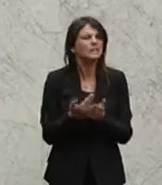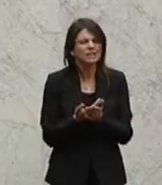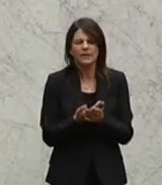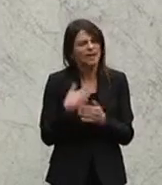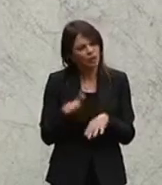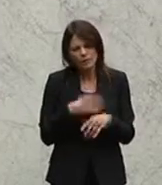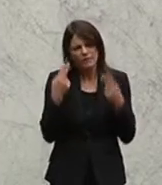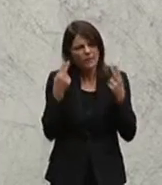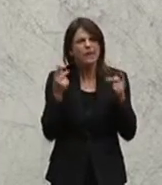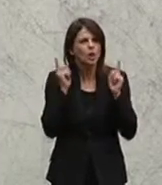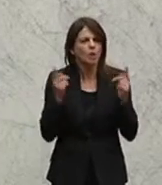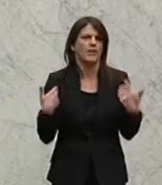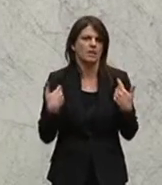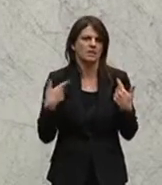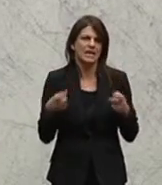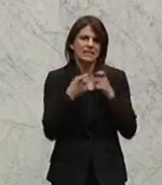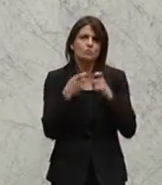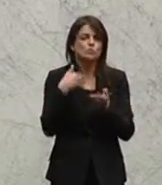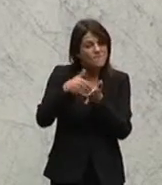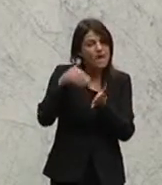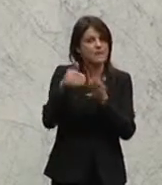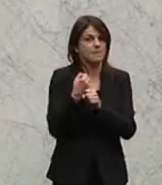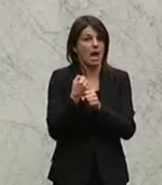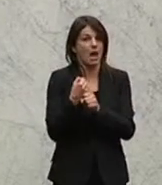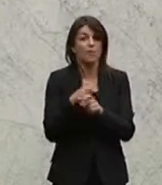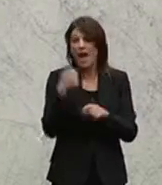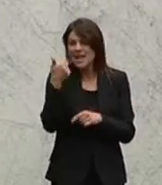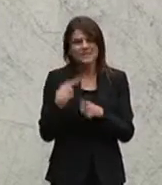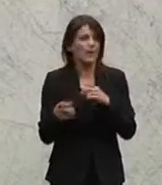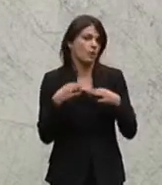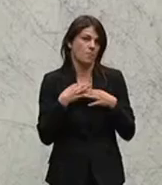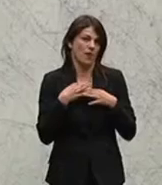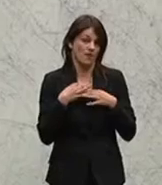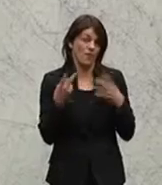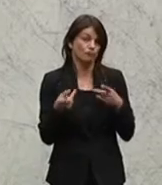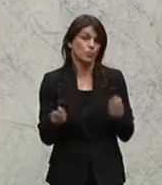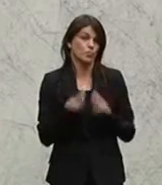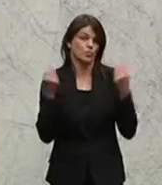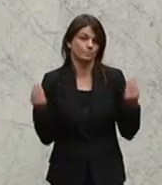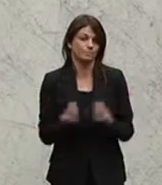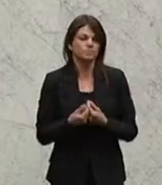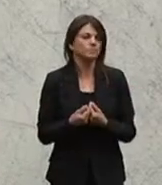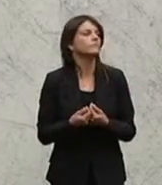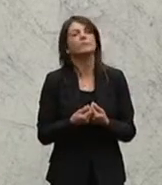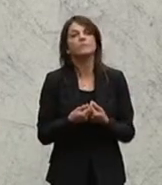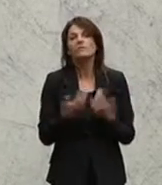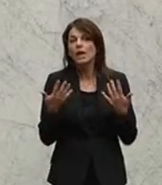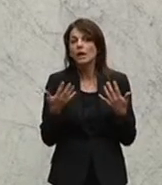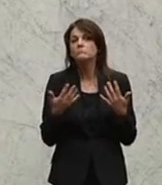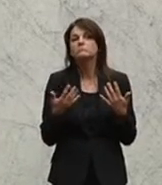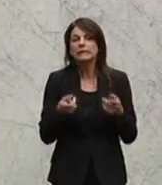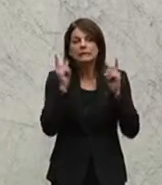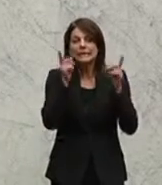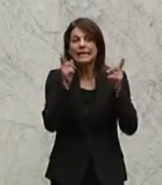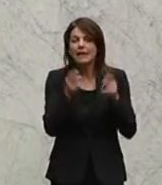ich, ist es höchst notwendig, dass wir diese Diskussion weiterführen. Und eines hat mir gefehlt. Und das war wahrscheinlich der Grund, weil die Diskussion von den,